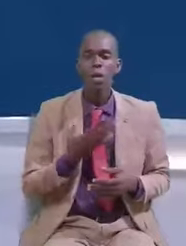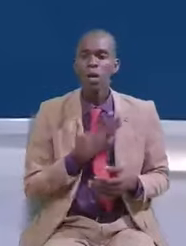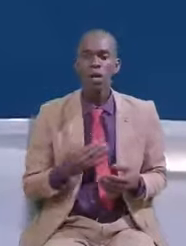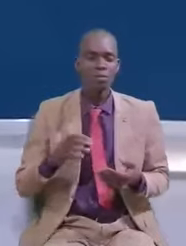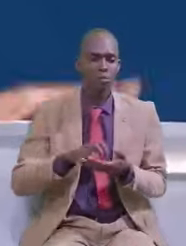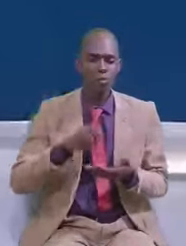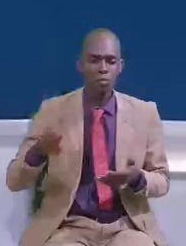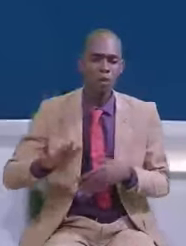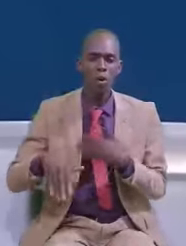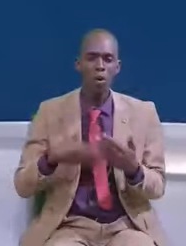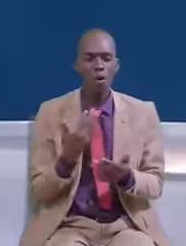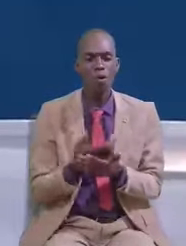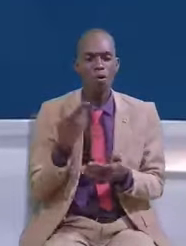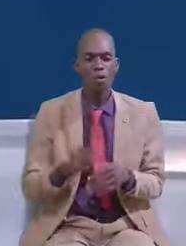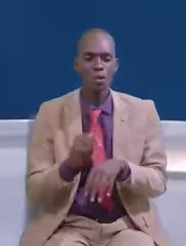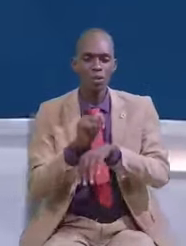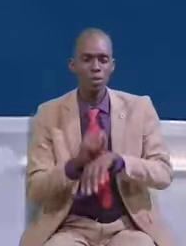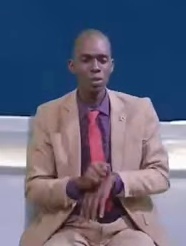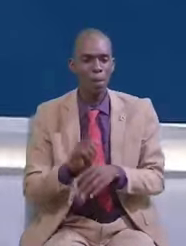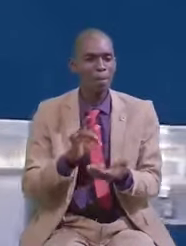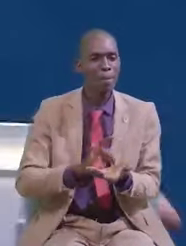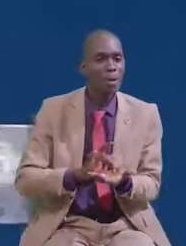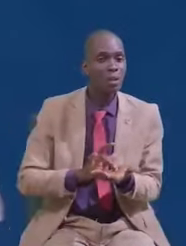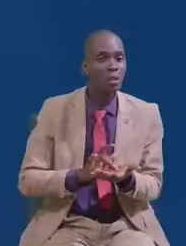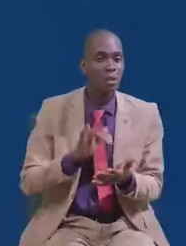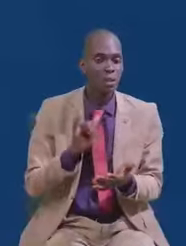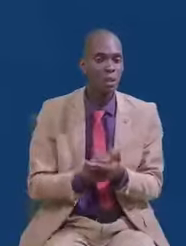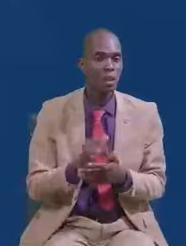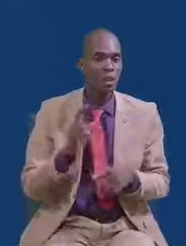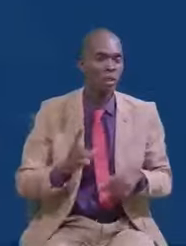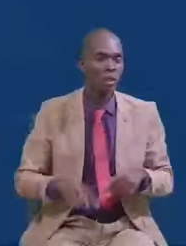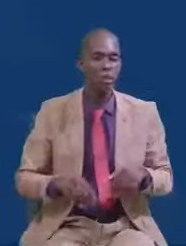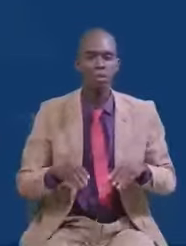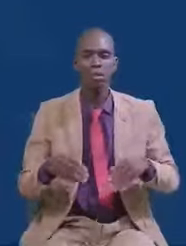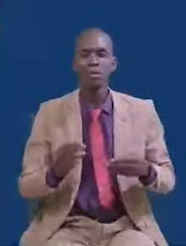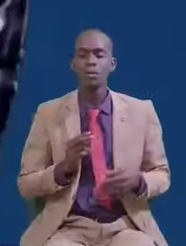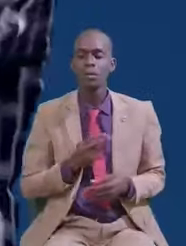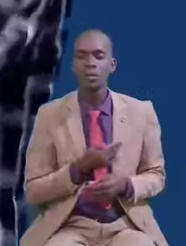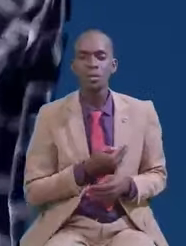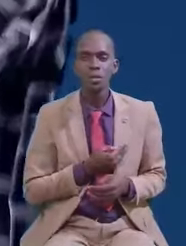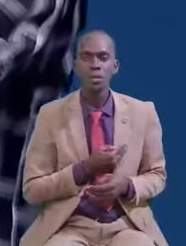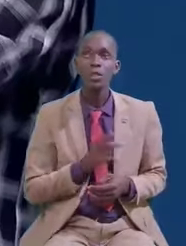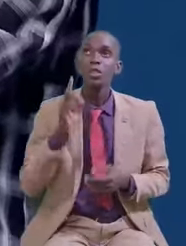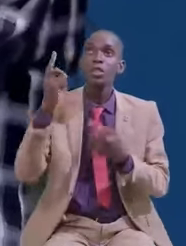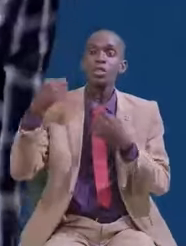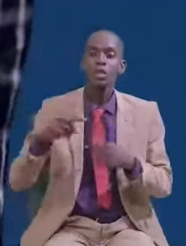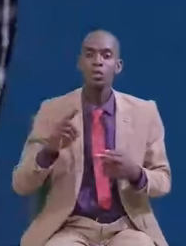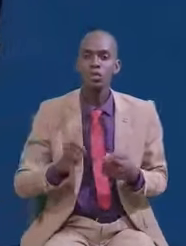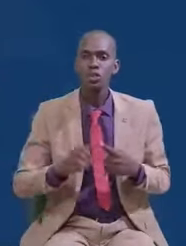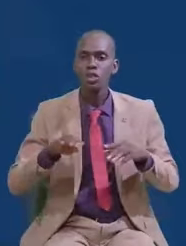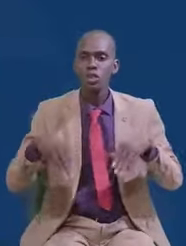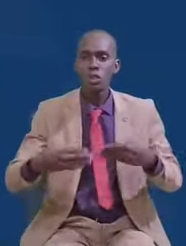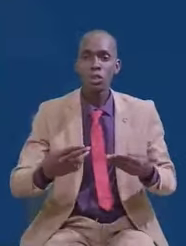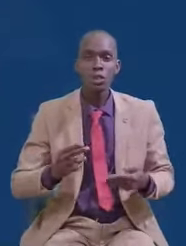Ce que les comprimés, les traditions de ce monde ne peuvent pas nous donner, Jésus est venu nous donner.